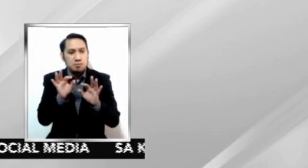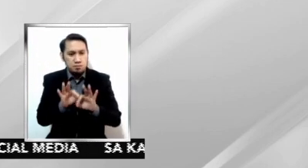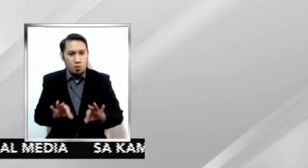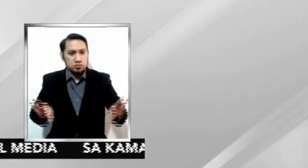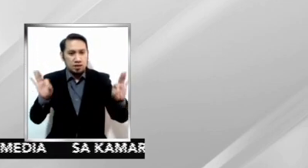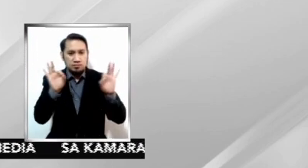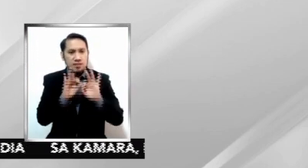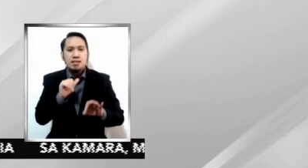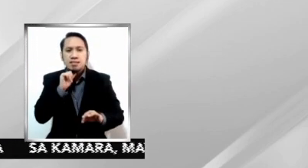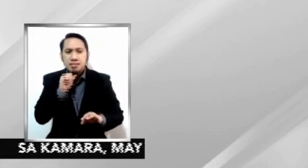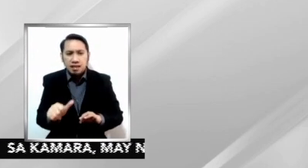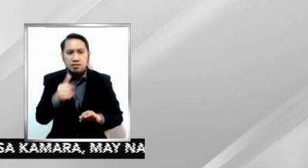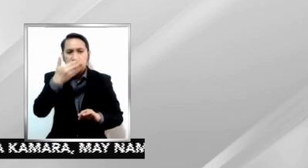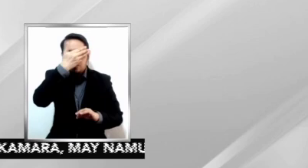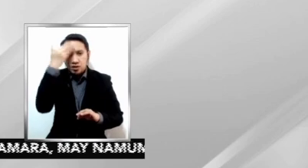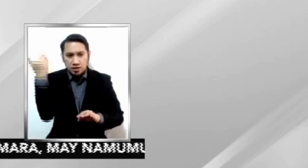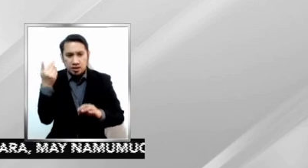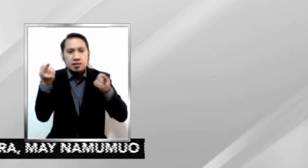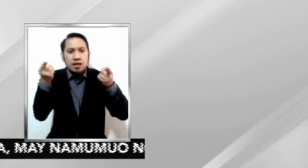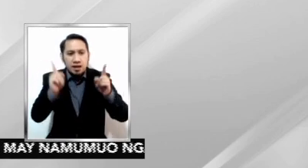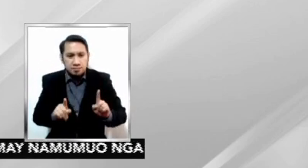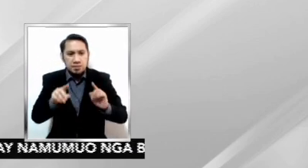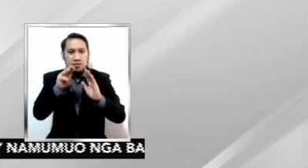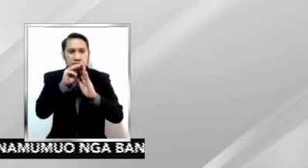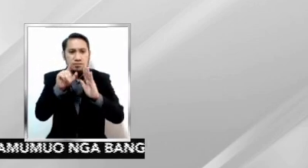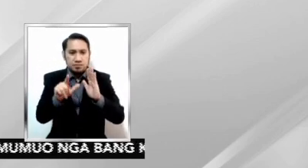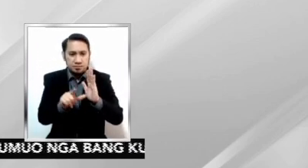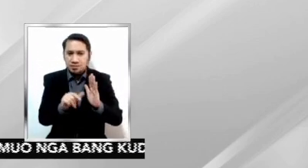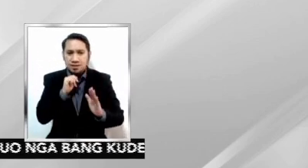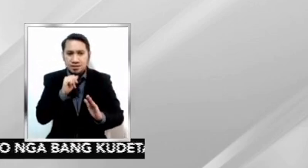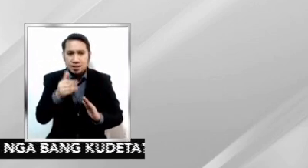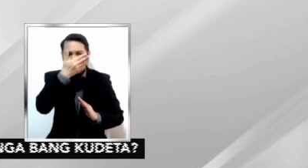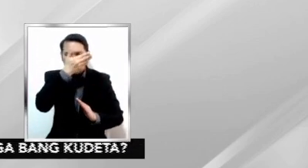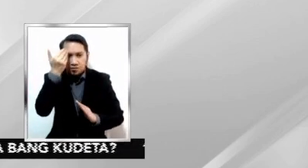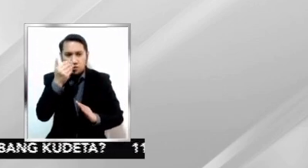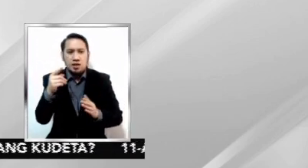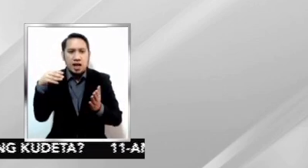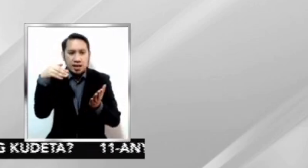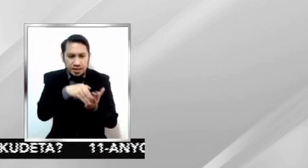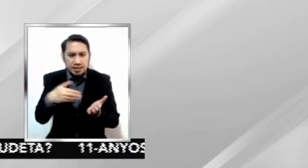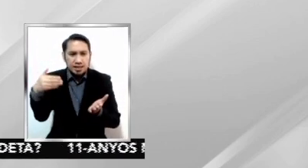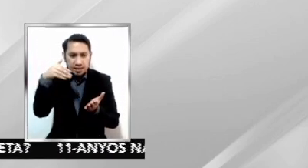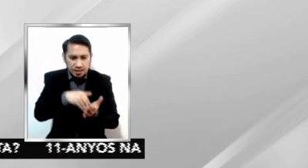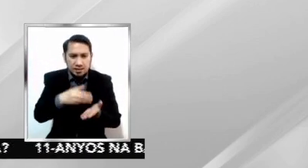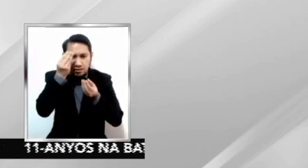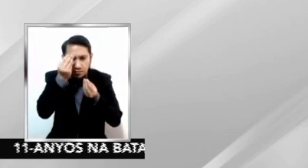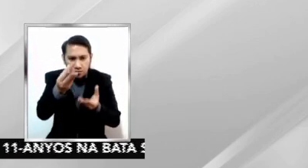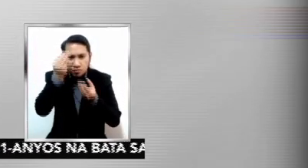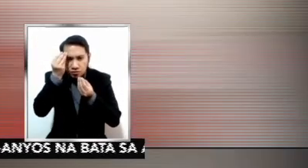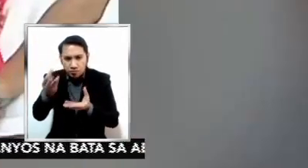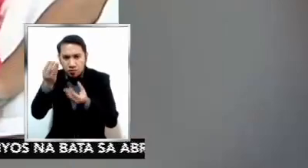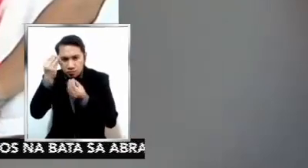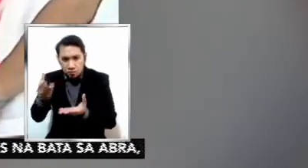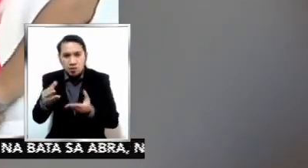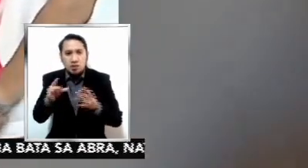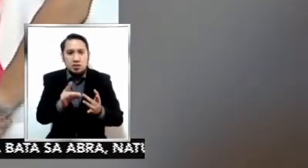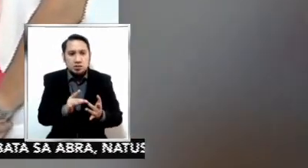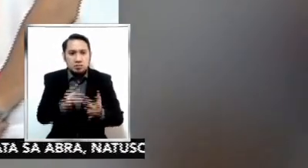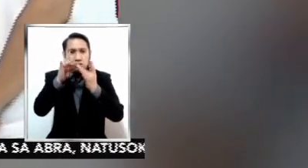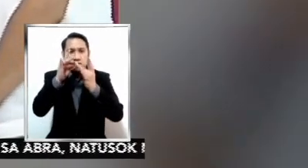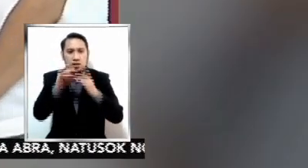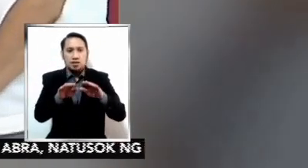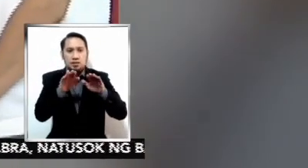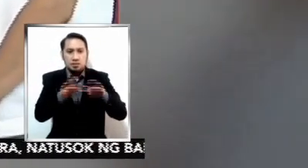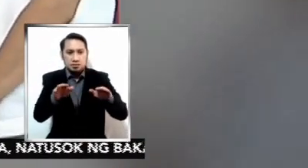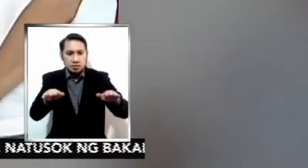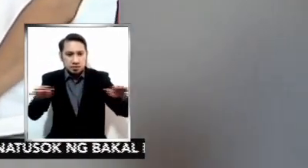ang mga nangyari noong panahon ng martial law at dapat ulit-ulitin ang mga kwento nito, lalo na sa mga kabataan. Hinihingan pa